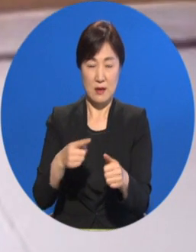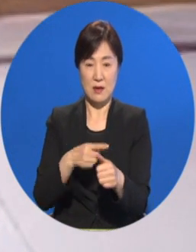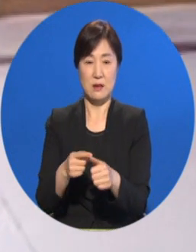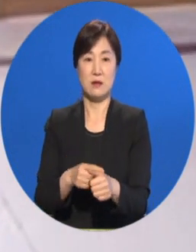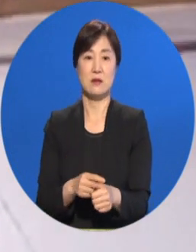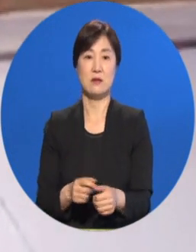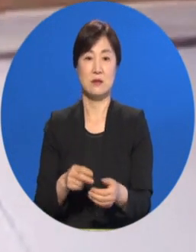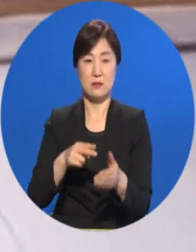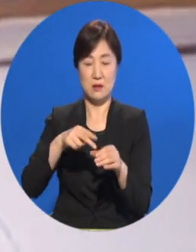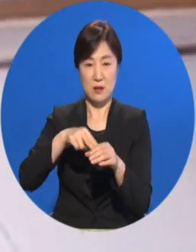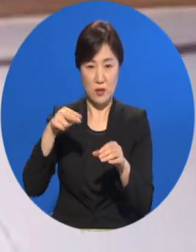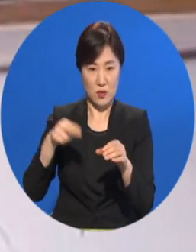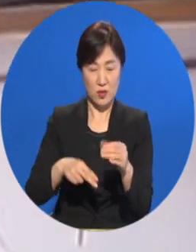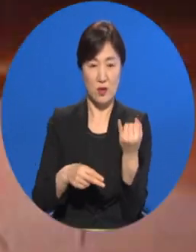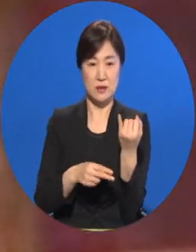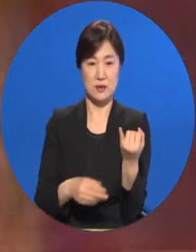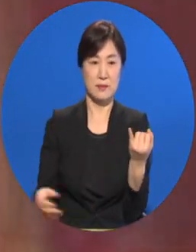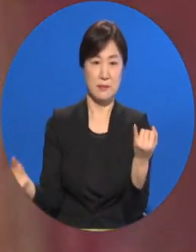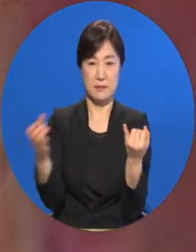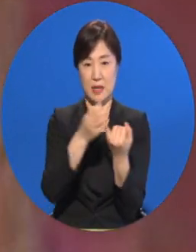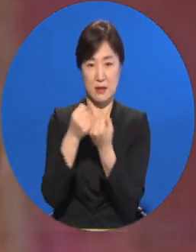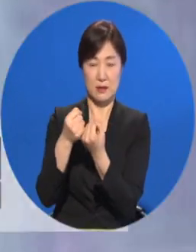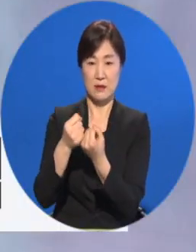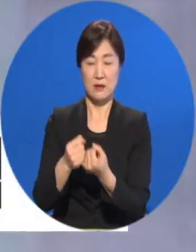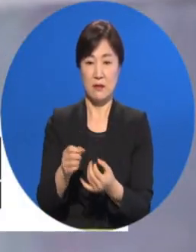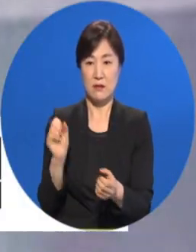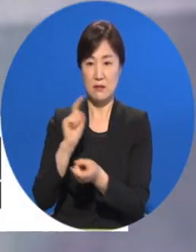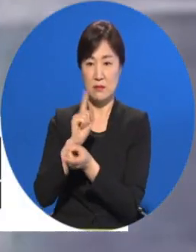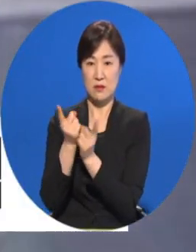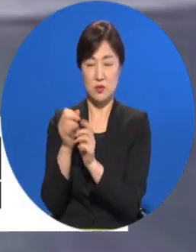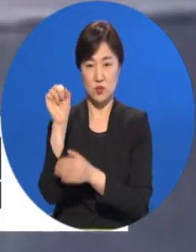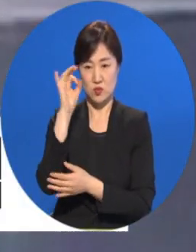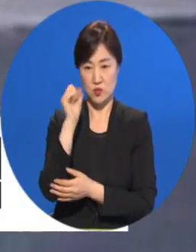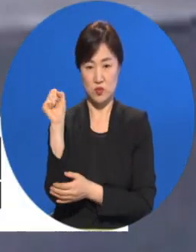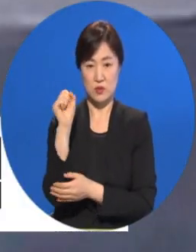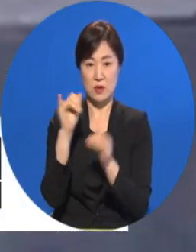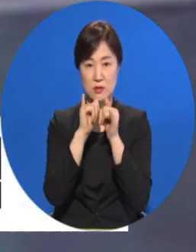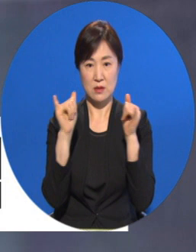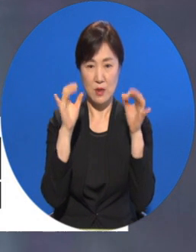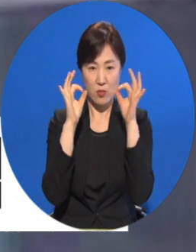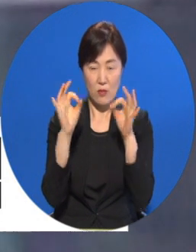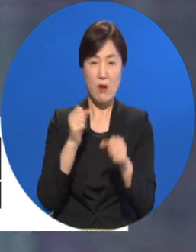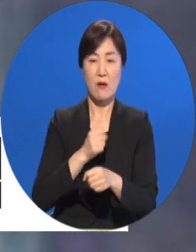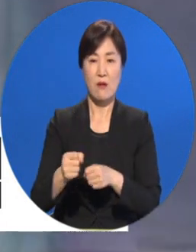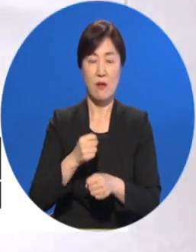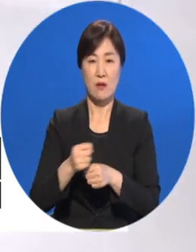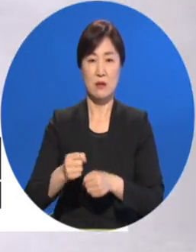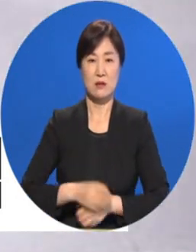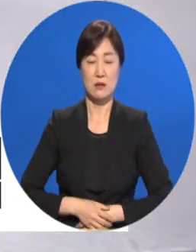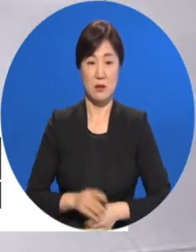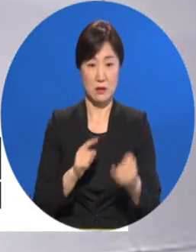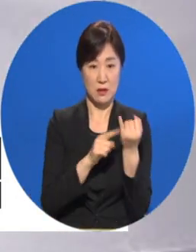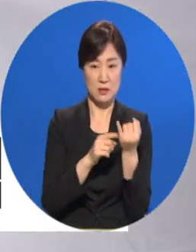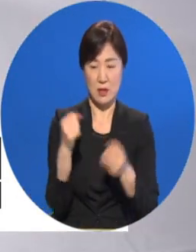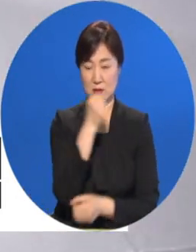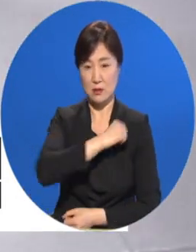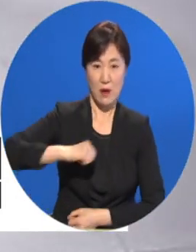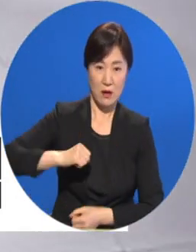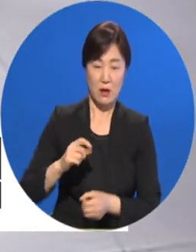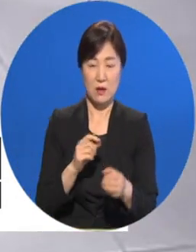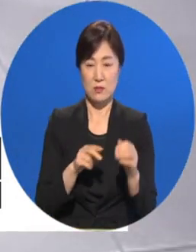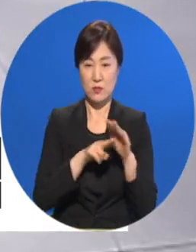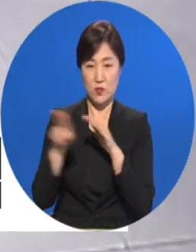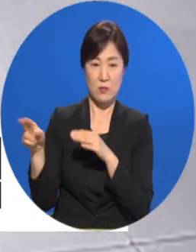차에서 내리는 여성을 덮칩니다. 이를 바라보던 대리운전 기사도 흉기 앞에선 속수무책. 여성이 저항하며